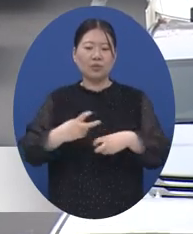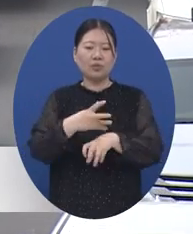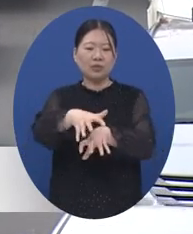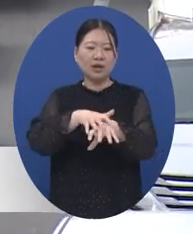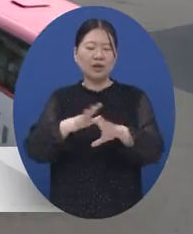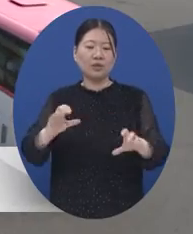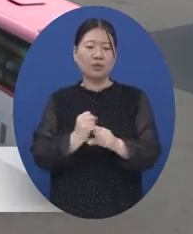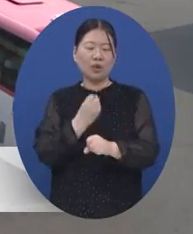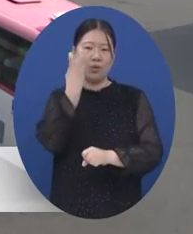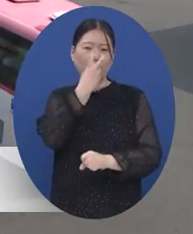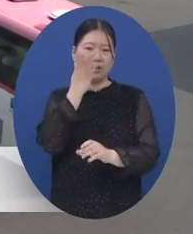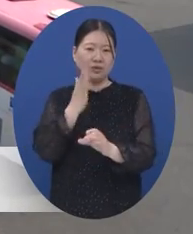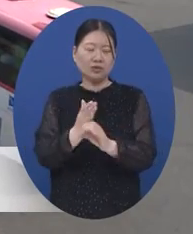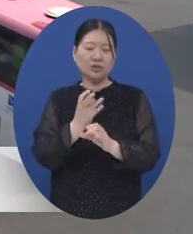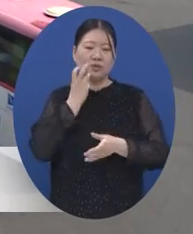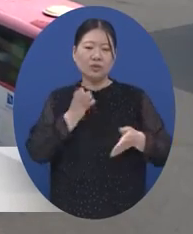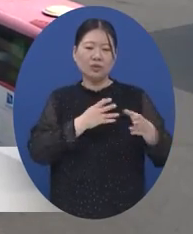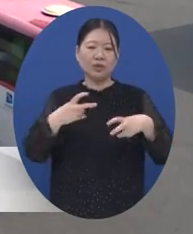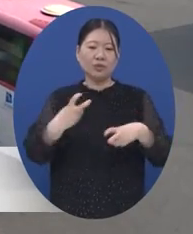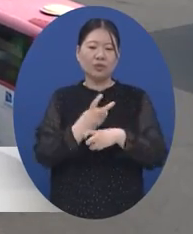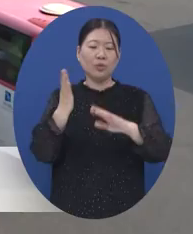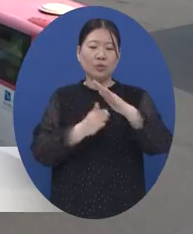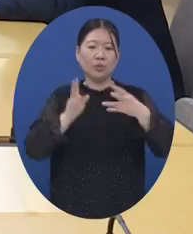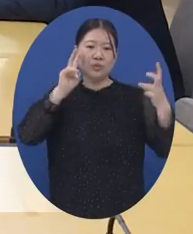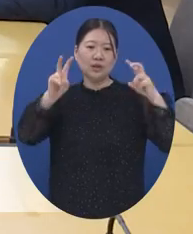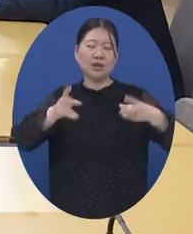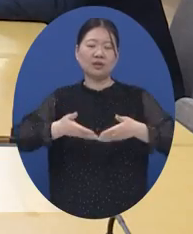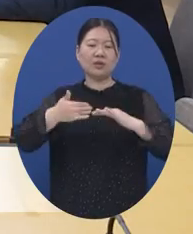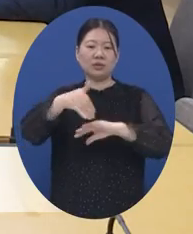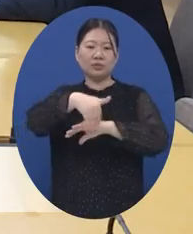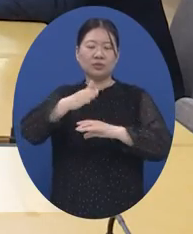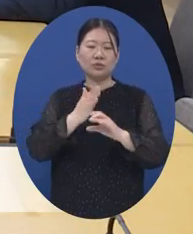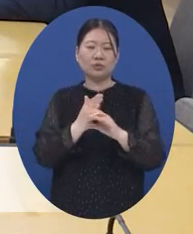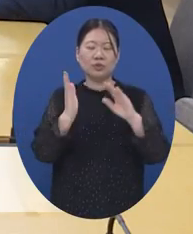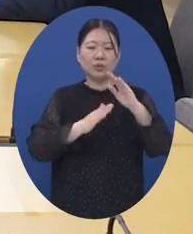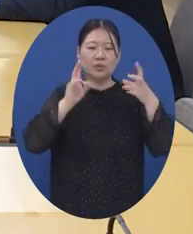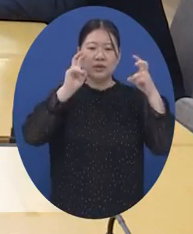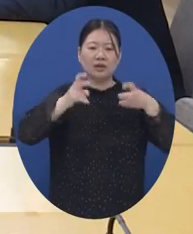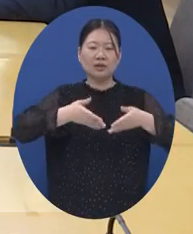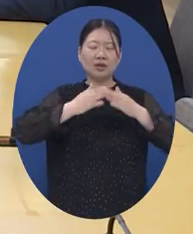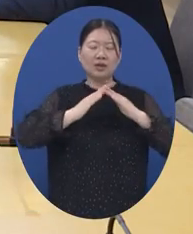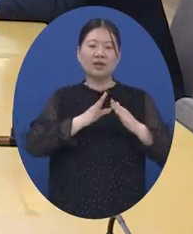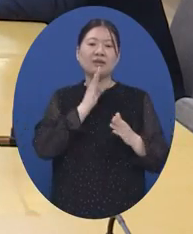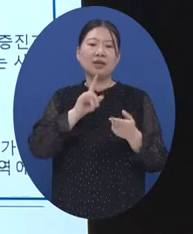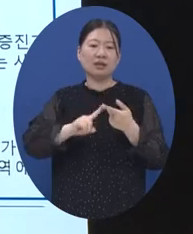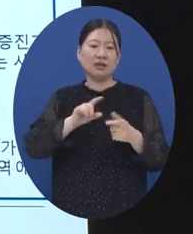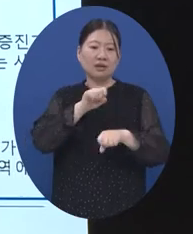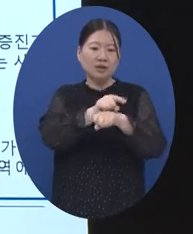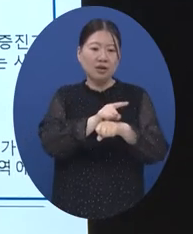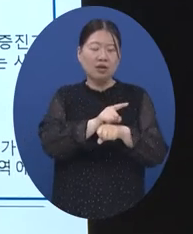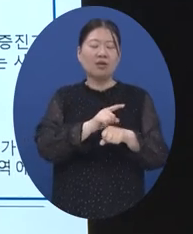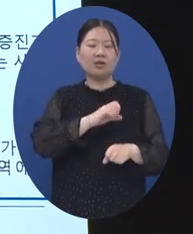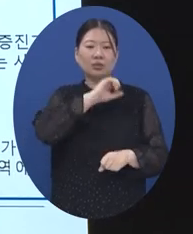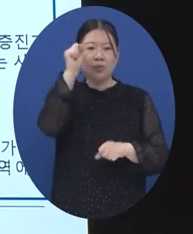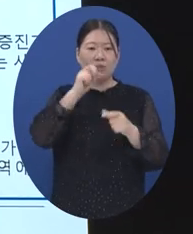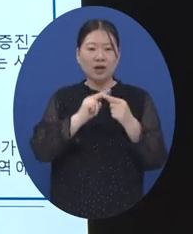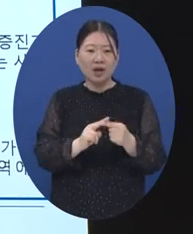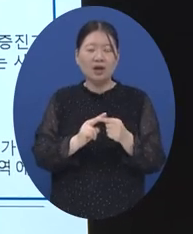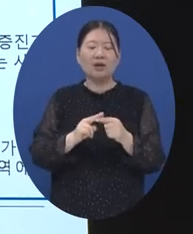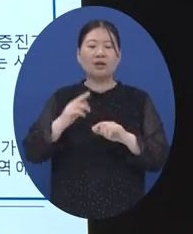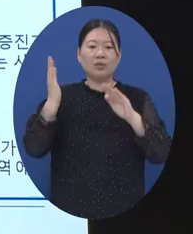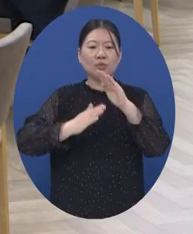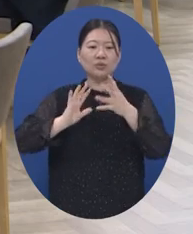통합 관리하는 경기교통공사를 설립합니다. 현재 공기업 설립 타당성 심의회 통과, 공청회, 행안부